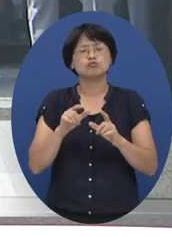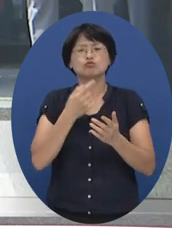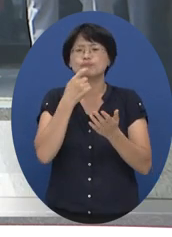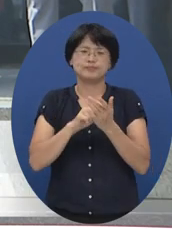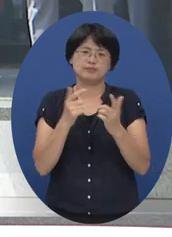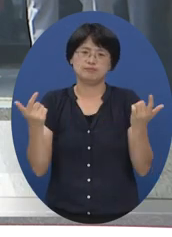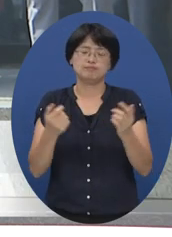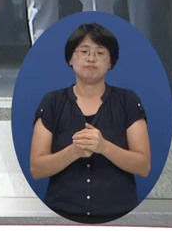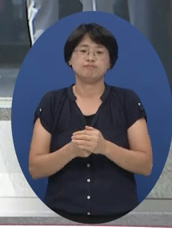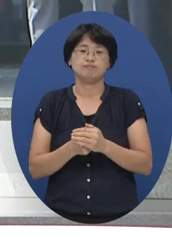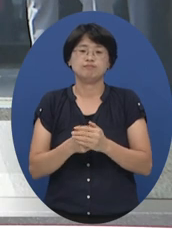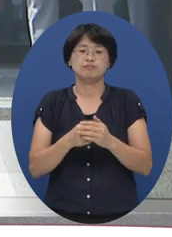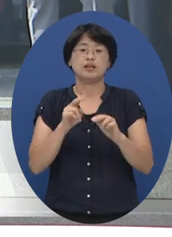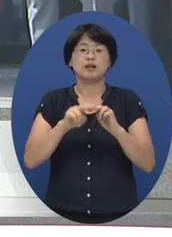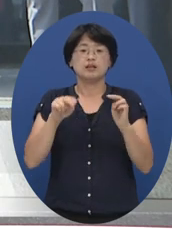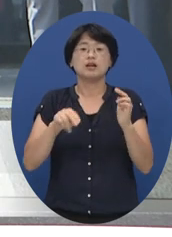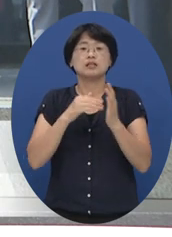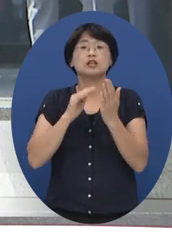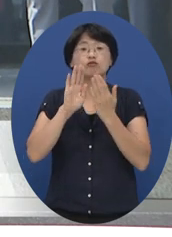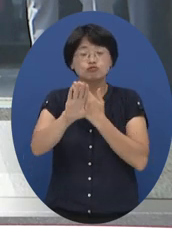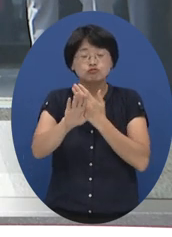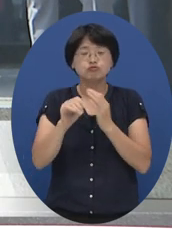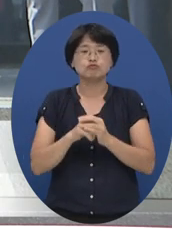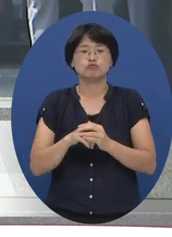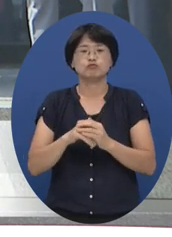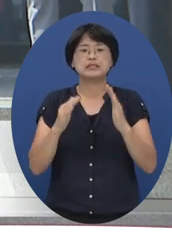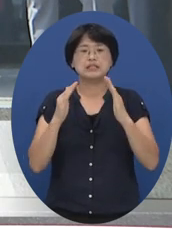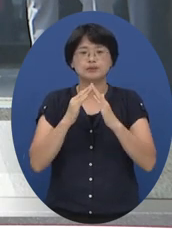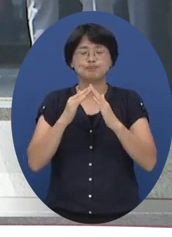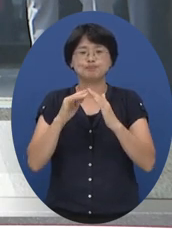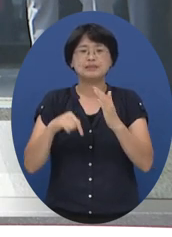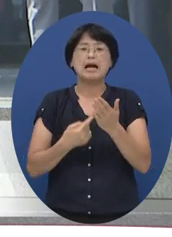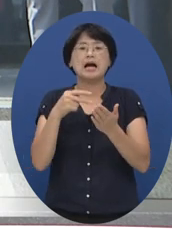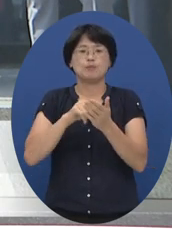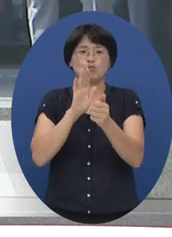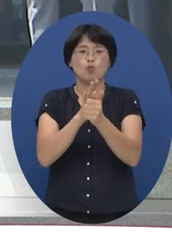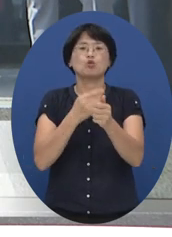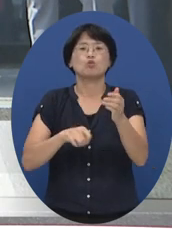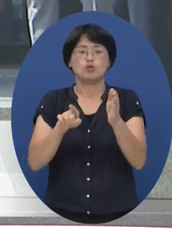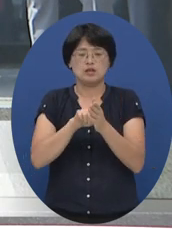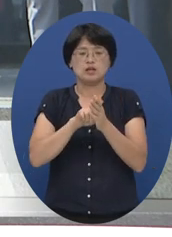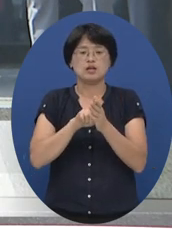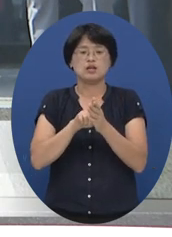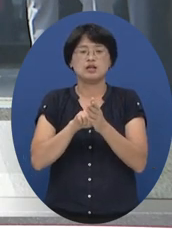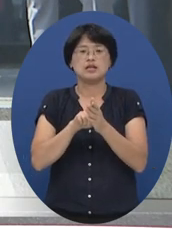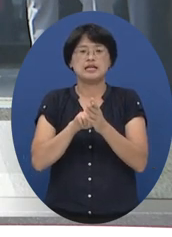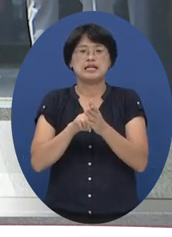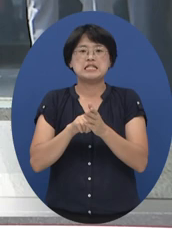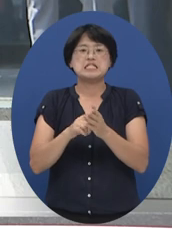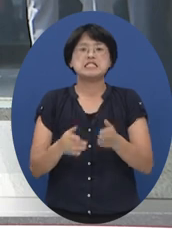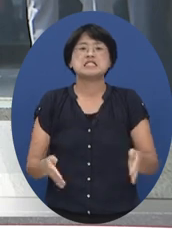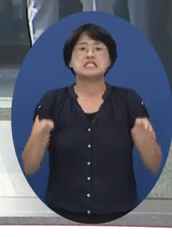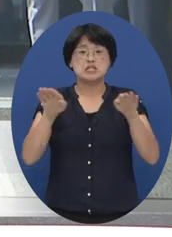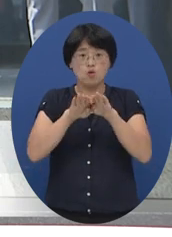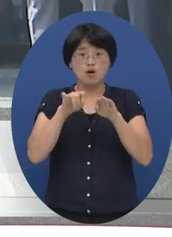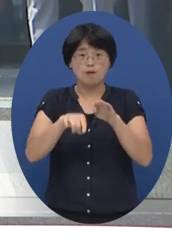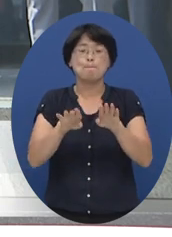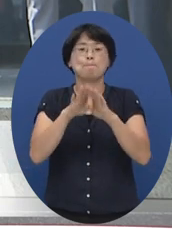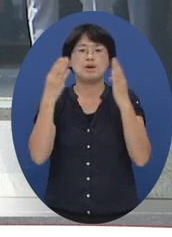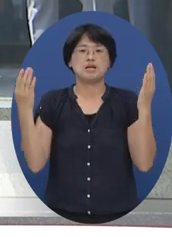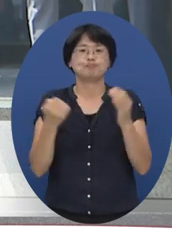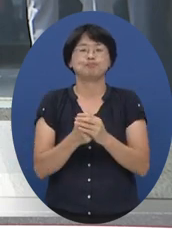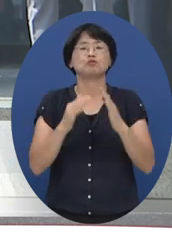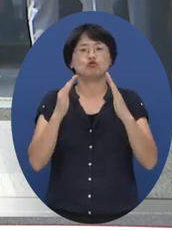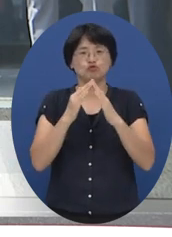울타리 밖으로 나온 청소년들의 주거 안정과 자립을 돕기 위한 경기 남부 청소년 자립지원관이 개관했습니다. 주거와